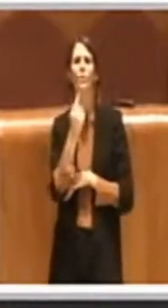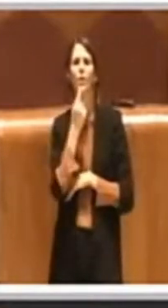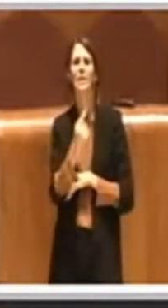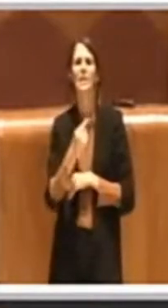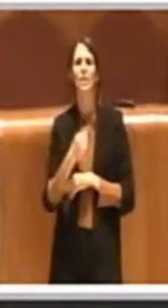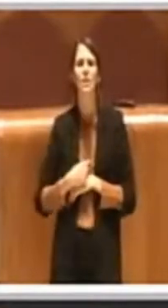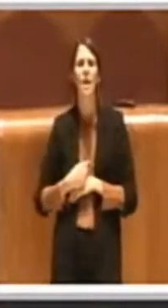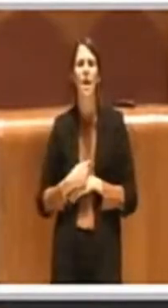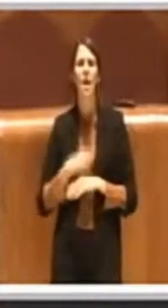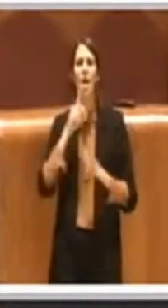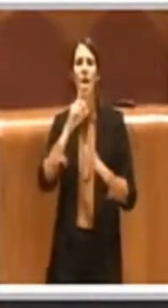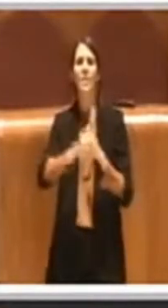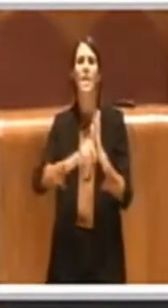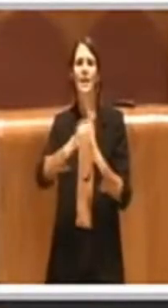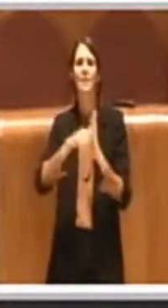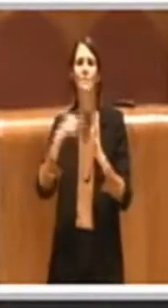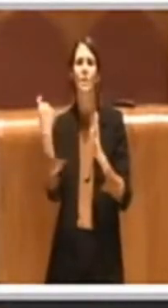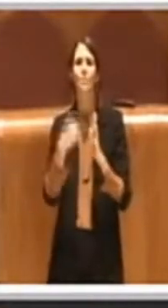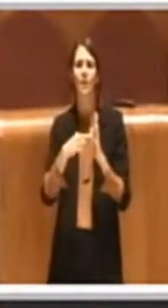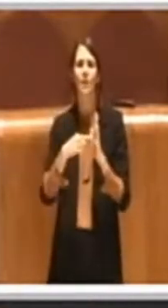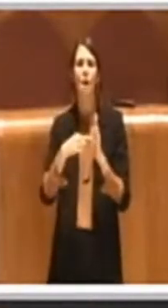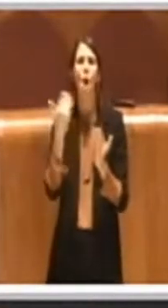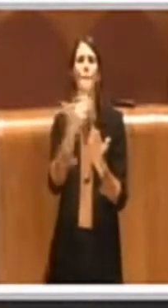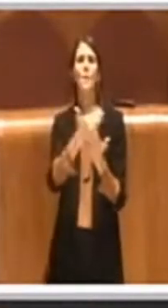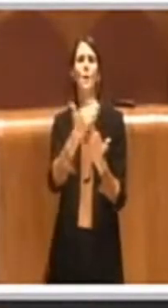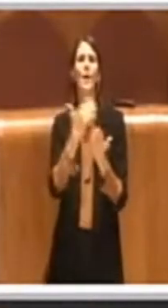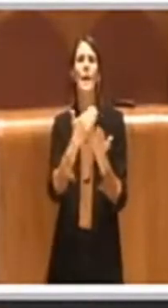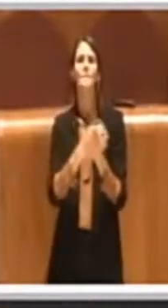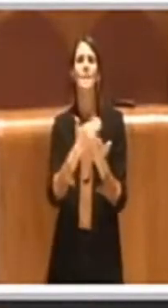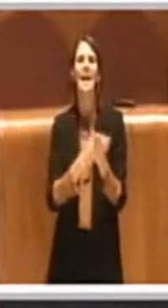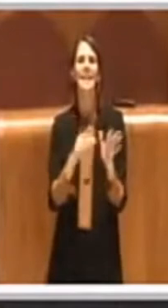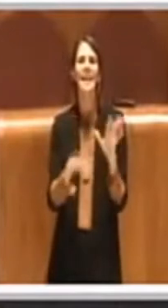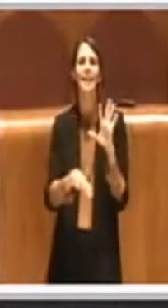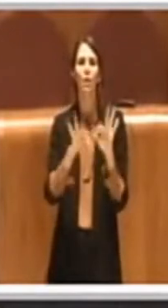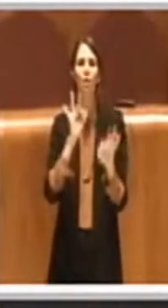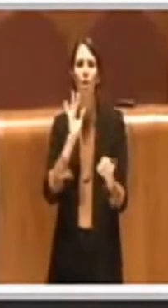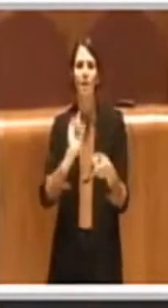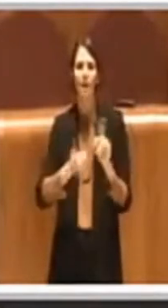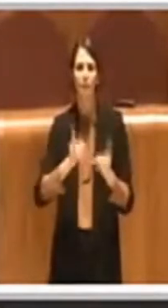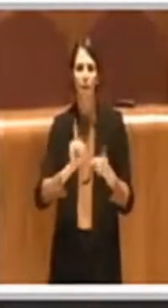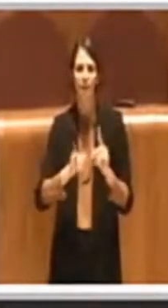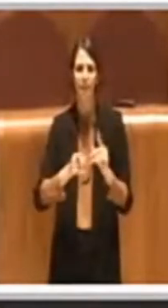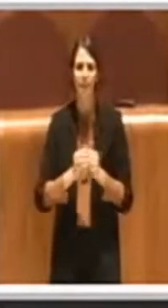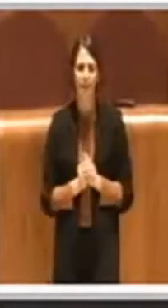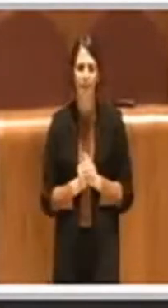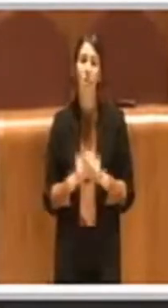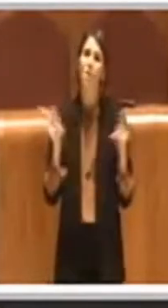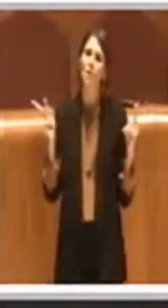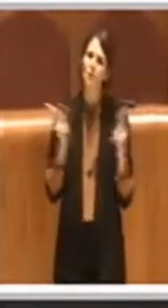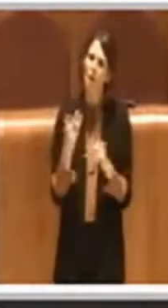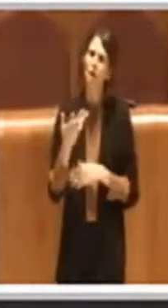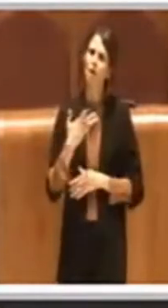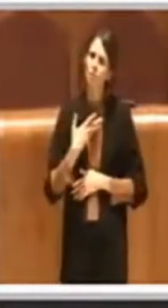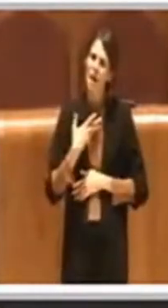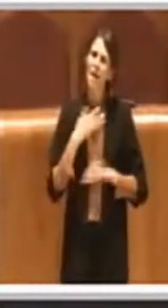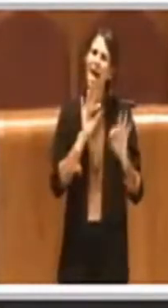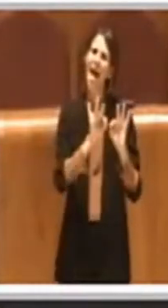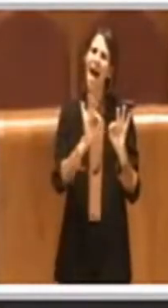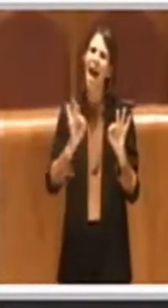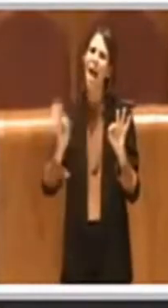delibera di programmatica di indirizzo ebbene ci sono alcuni temi che vengono